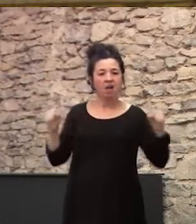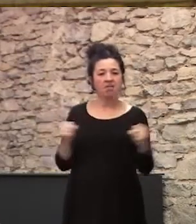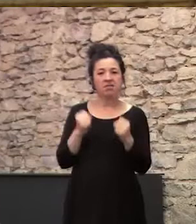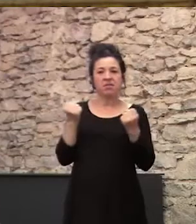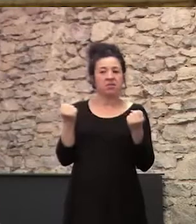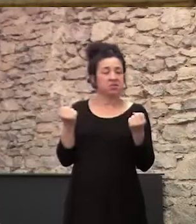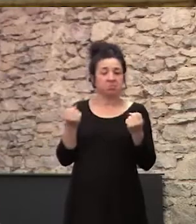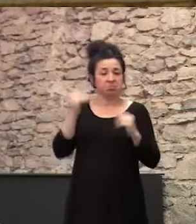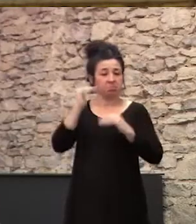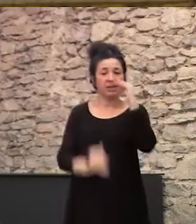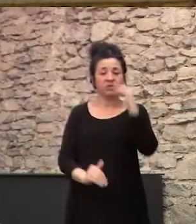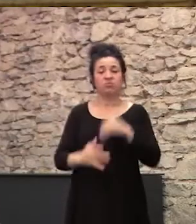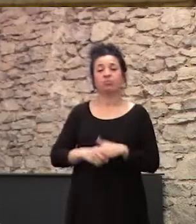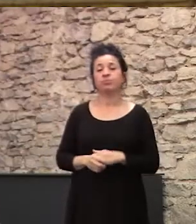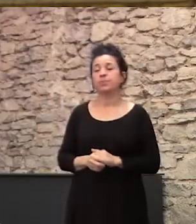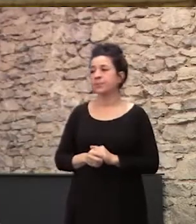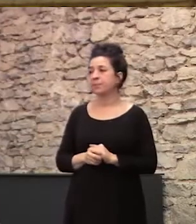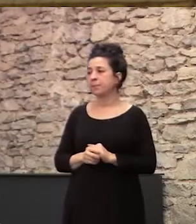ezain beste.